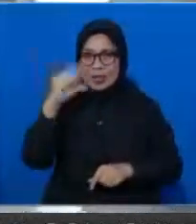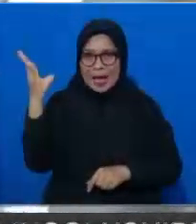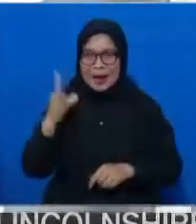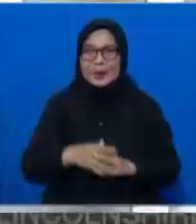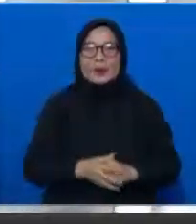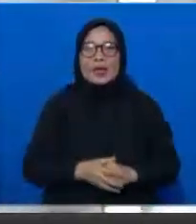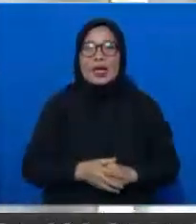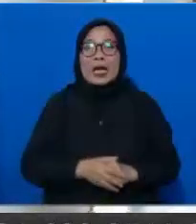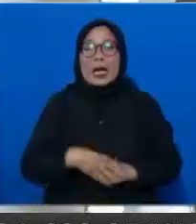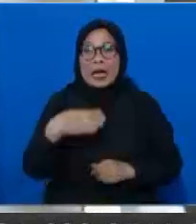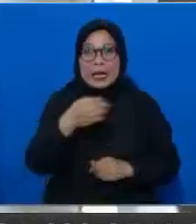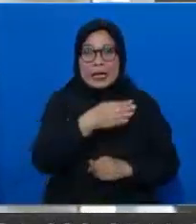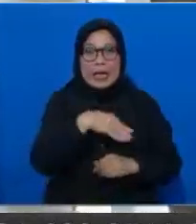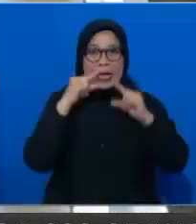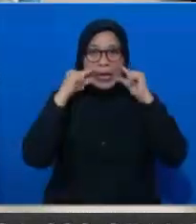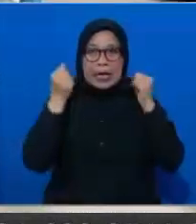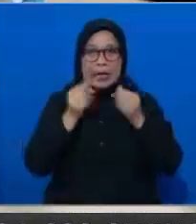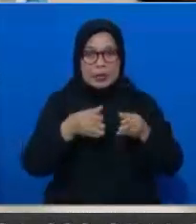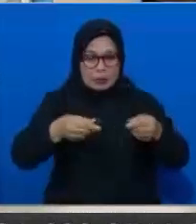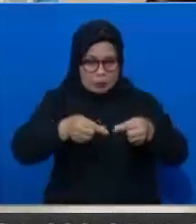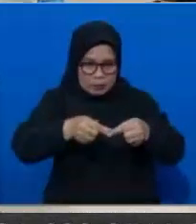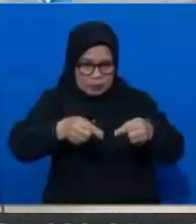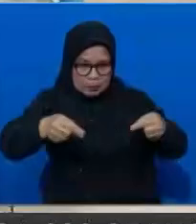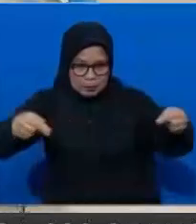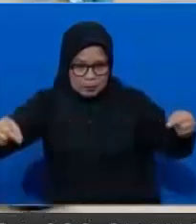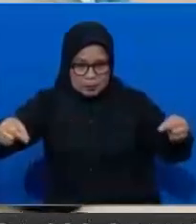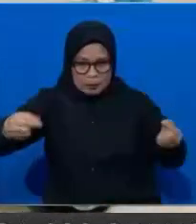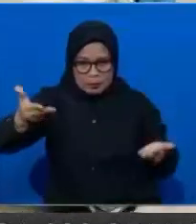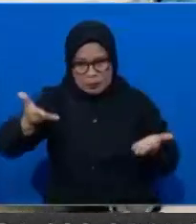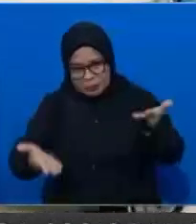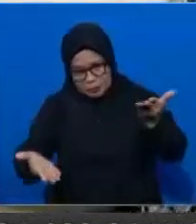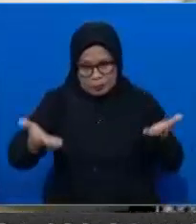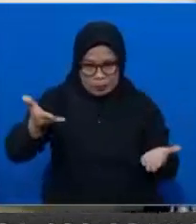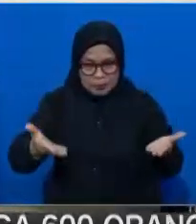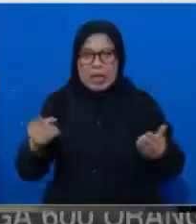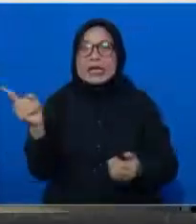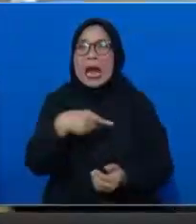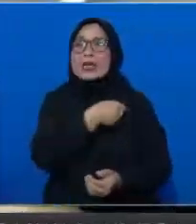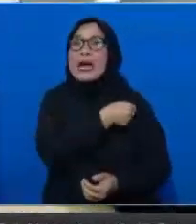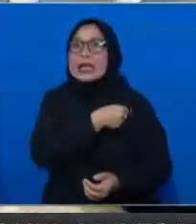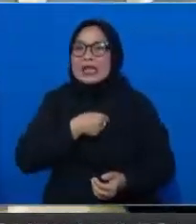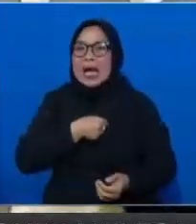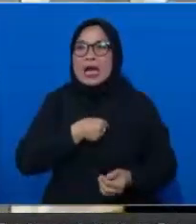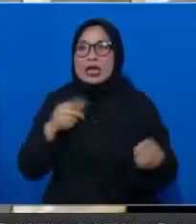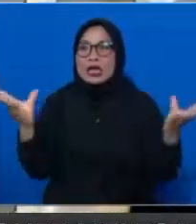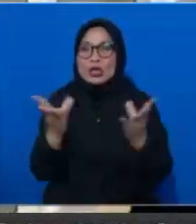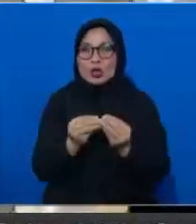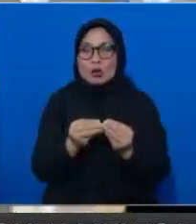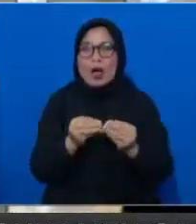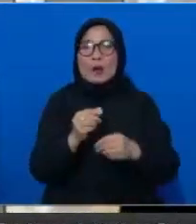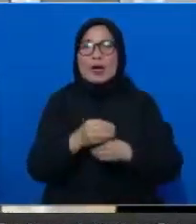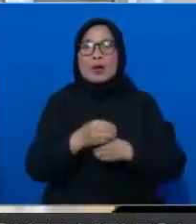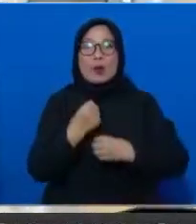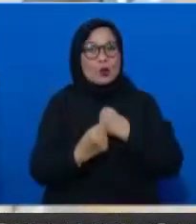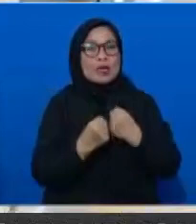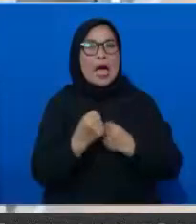Setiap ikan lele yang diperlombakan diukur dan ditimbang oleh panitia. Sejumlah peternak mengaku untuk membuat